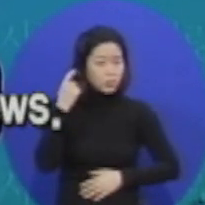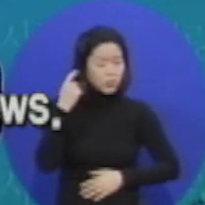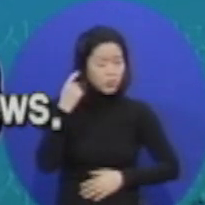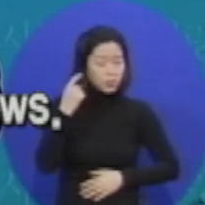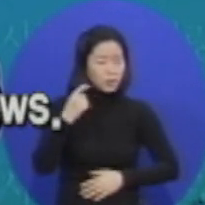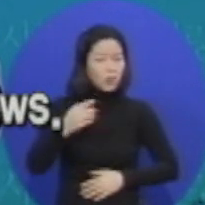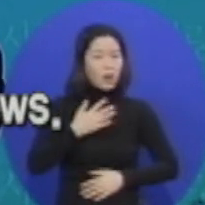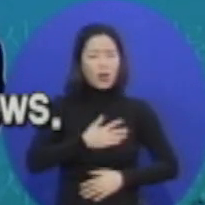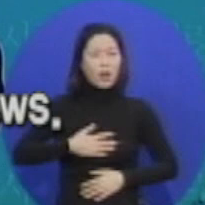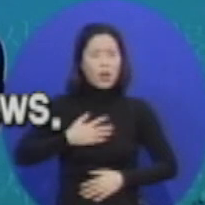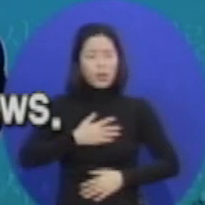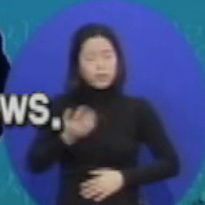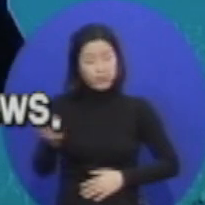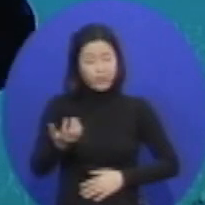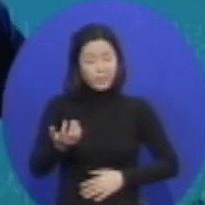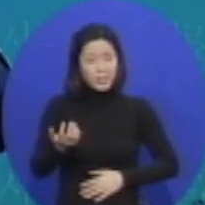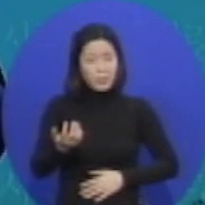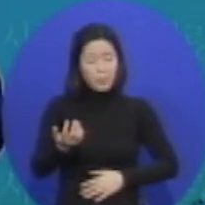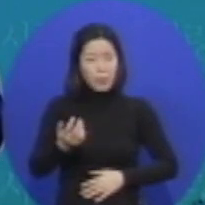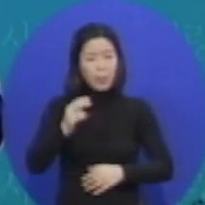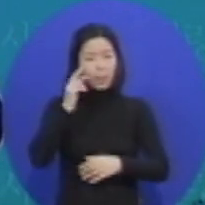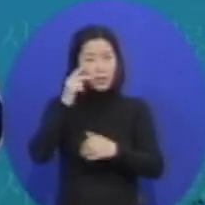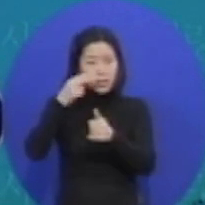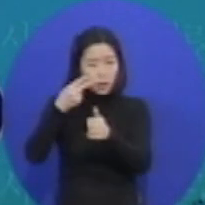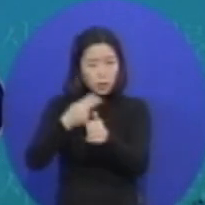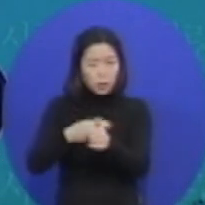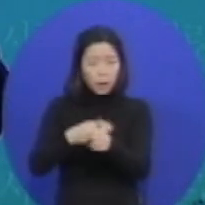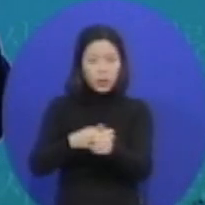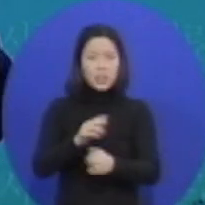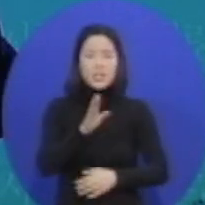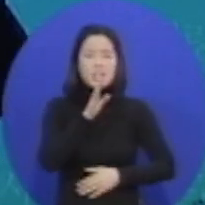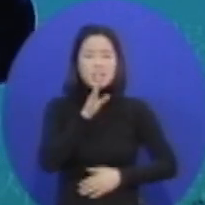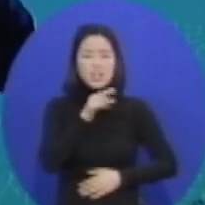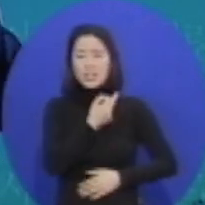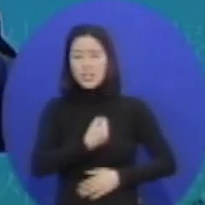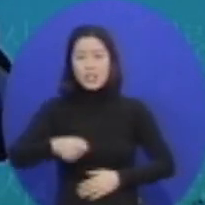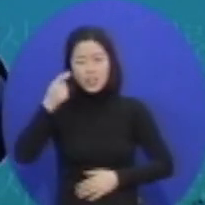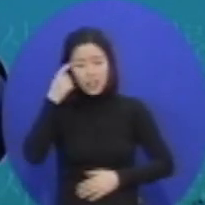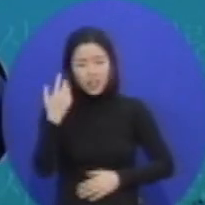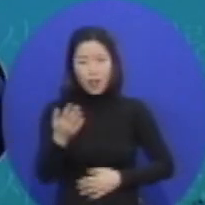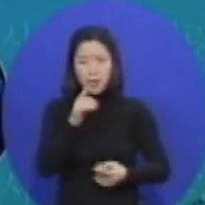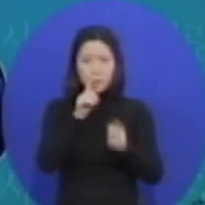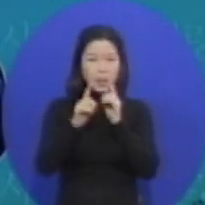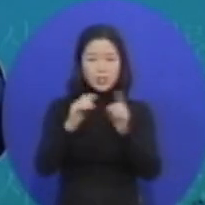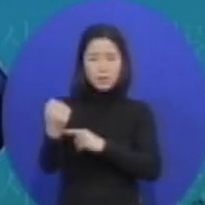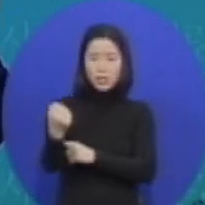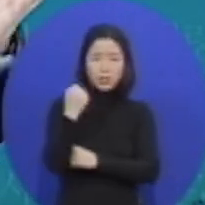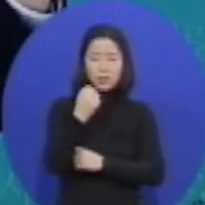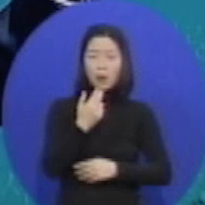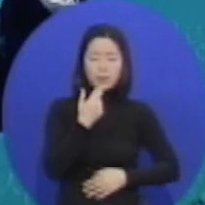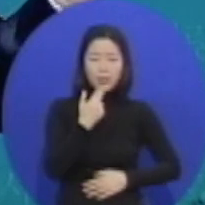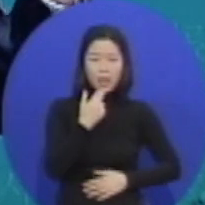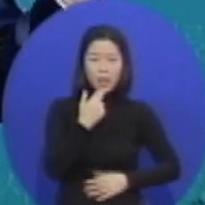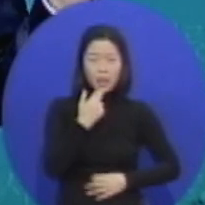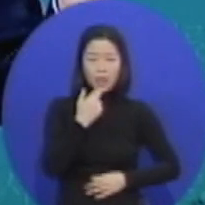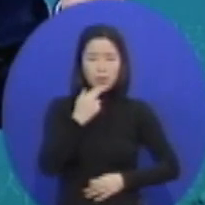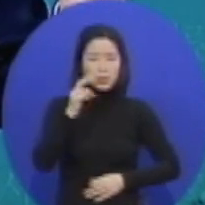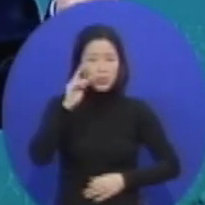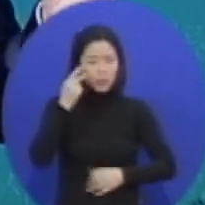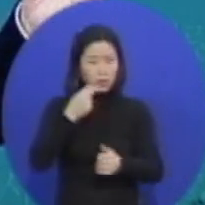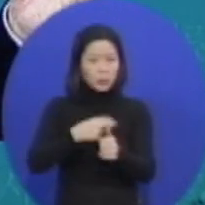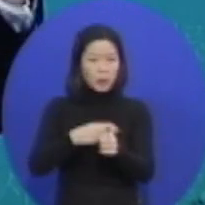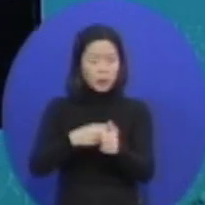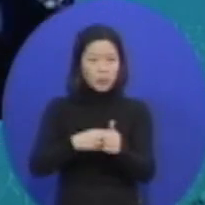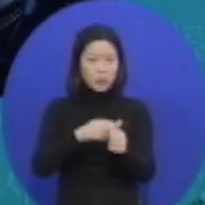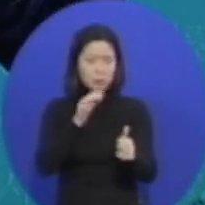에요 사도 바울이 뭐 진짜 사돈 야 사도가 오른 말씀의 능력이 없어 사도 바울에 대해서 비난하는